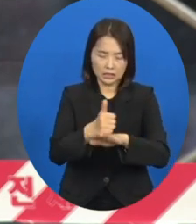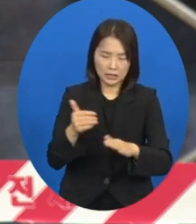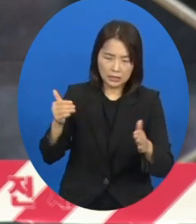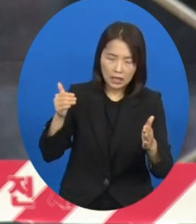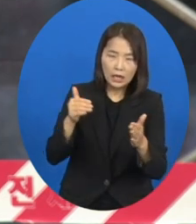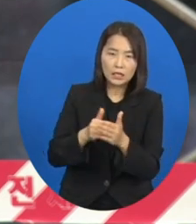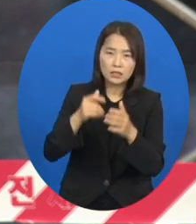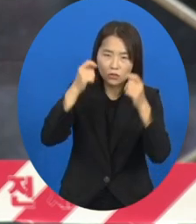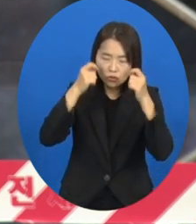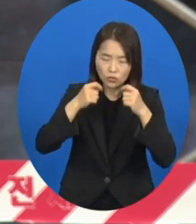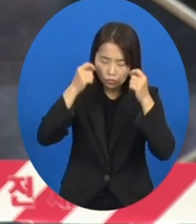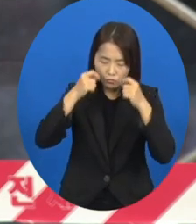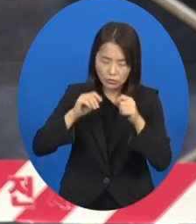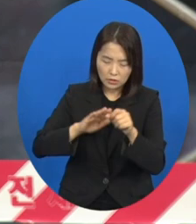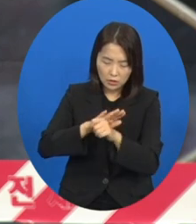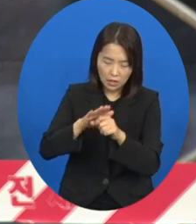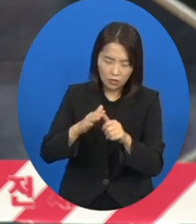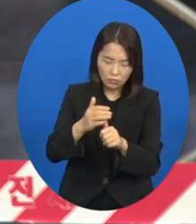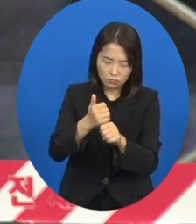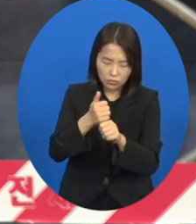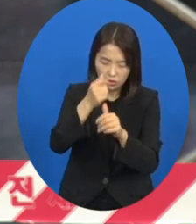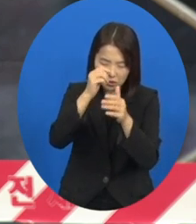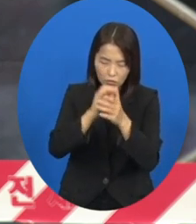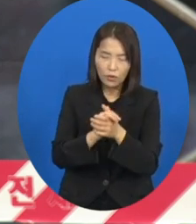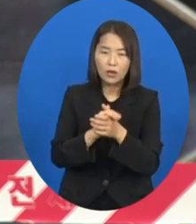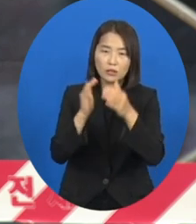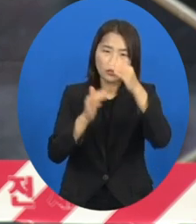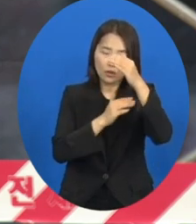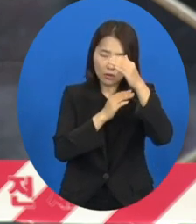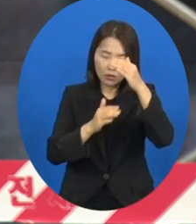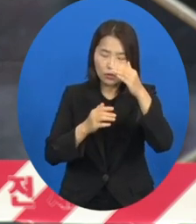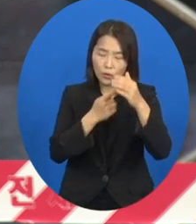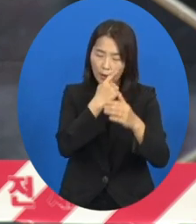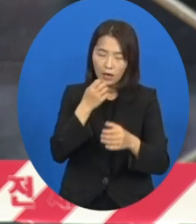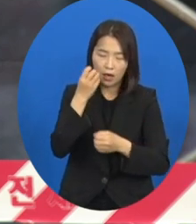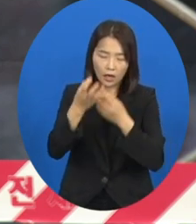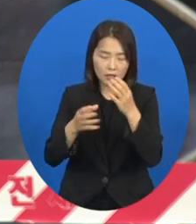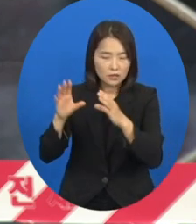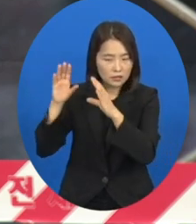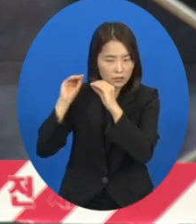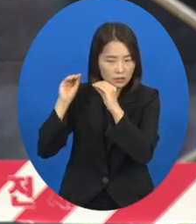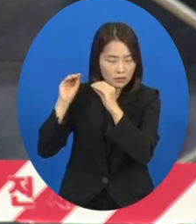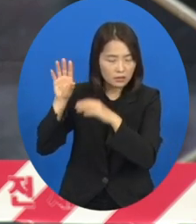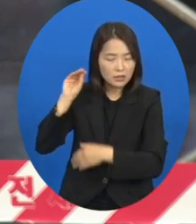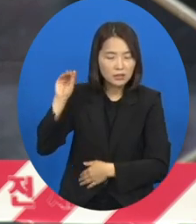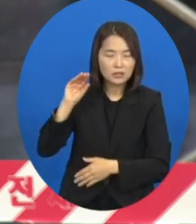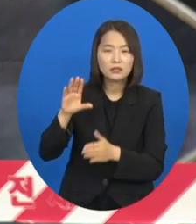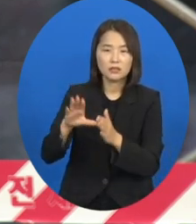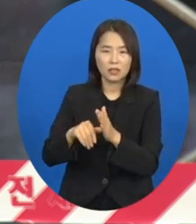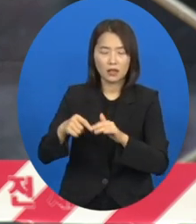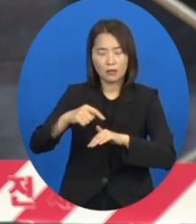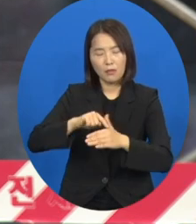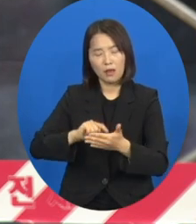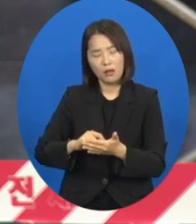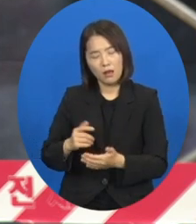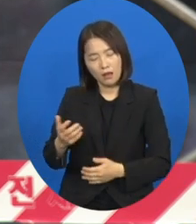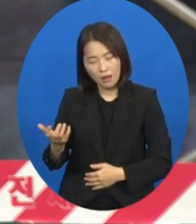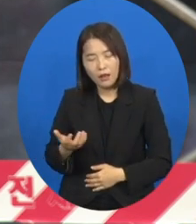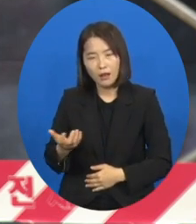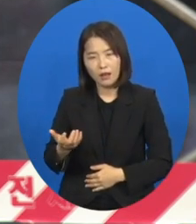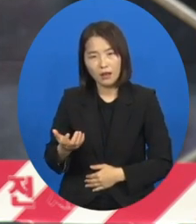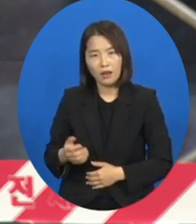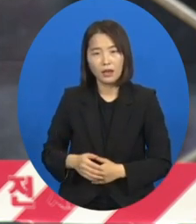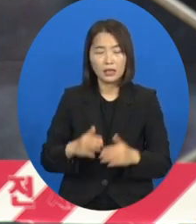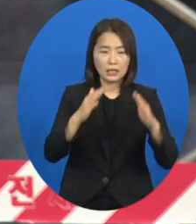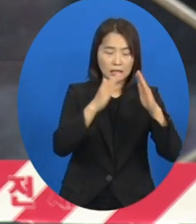눈물과 사랑으로 붙잡고 기도한 성도들의 간증을 듣노라면 마음이 미어질 정도입니다. 집을